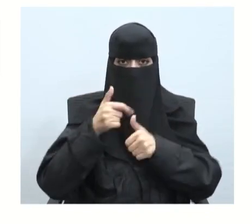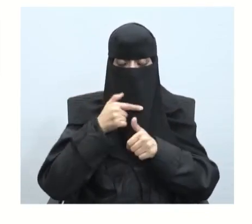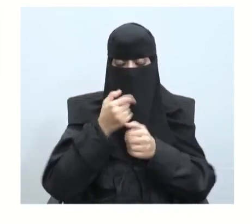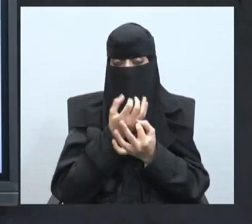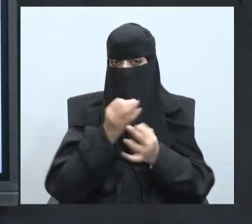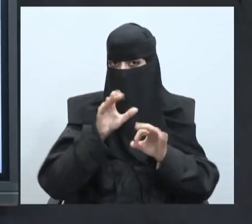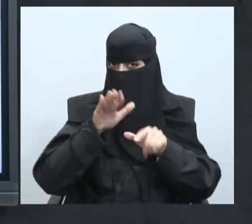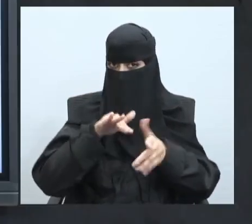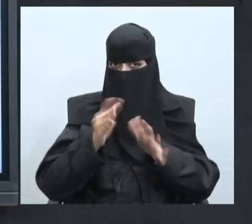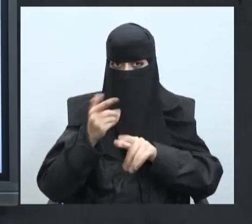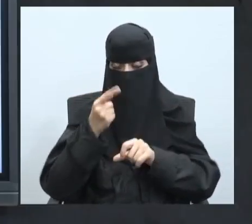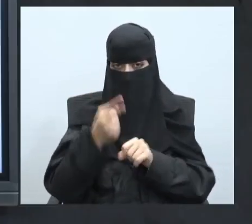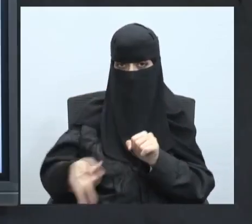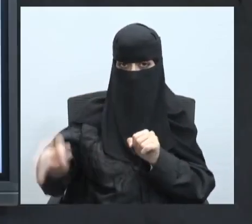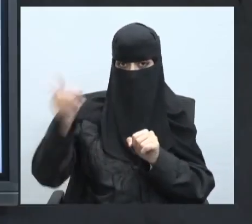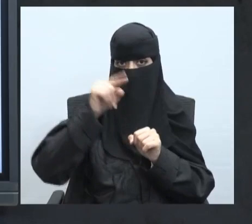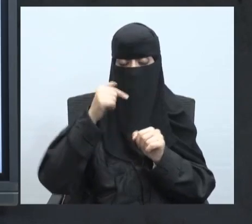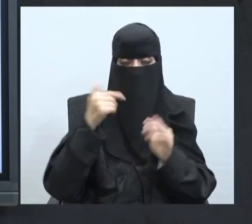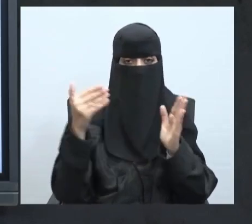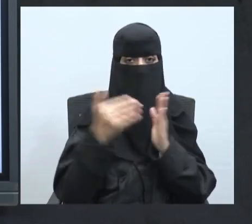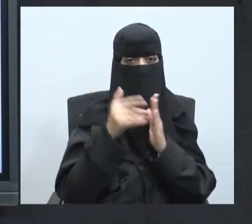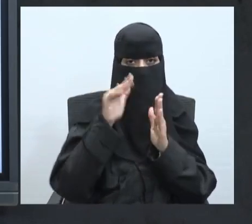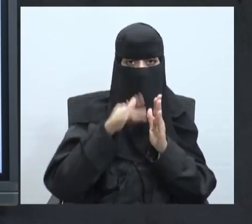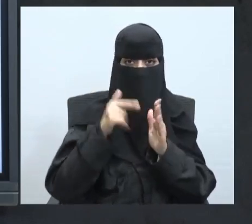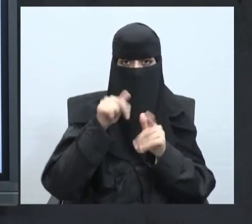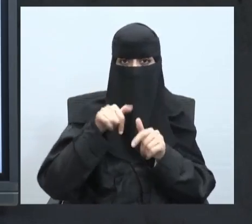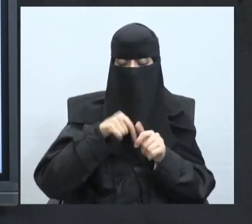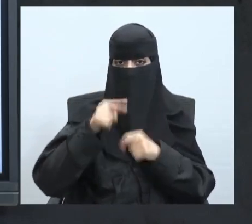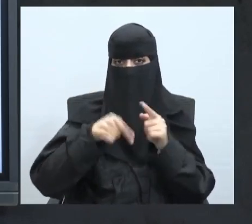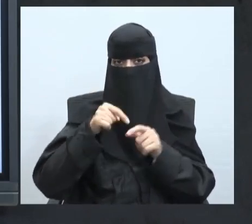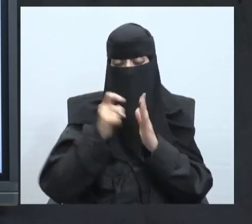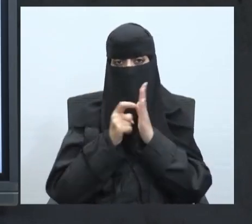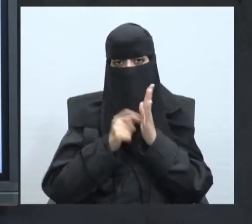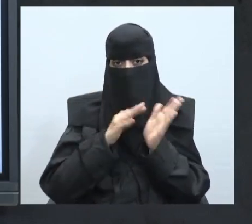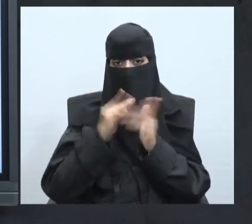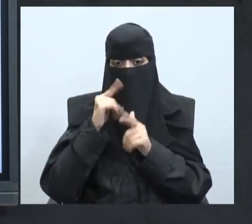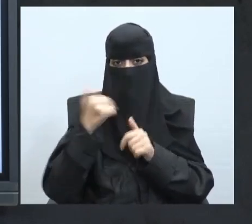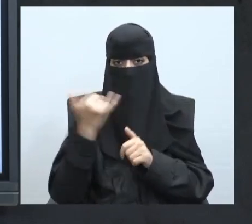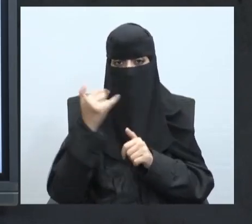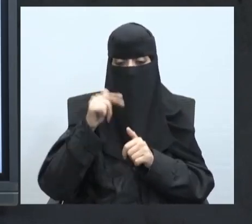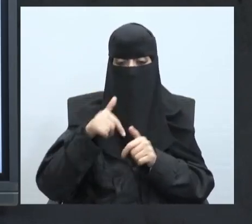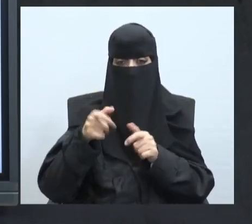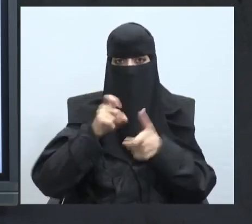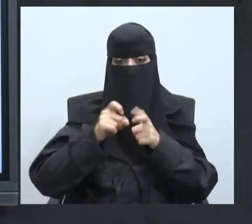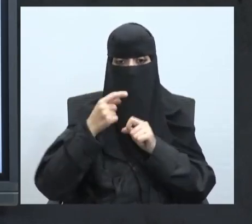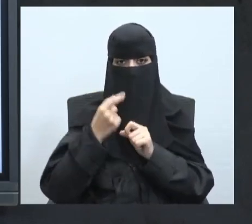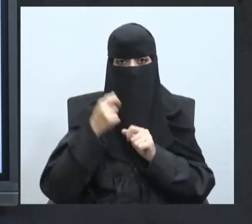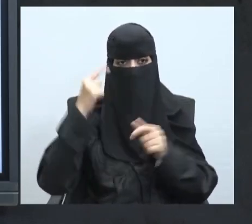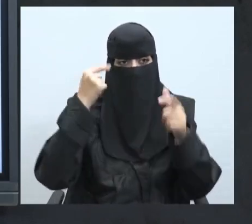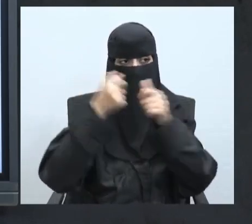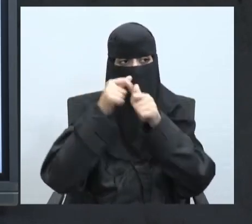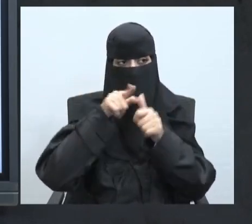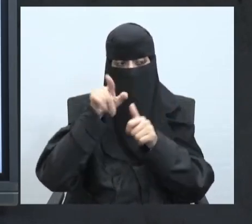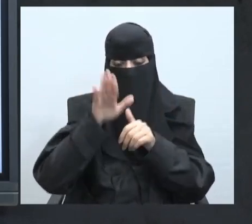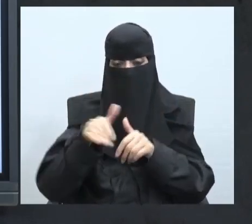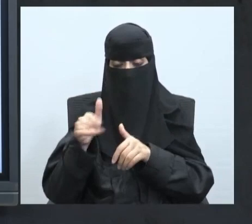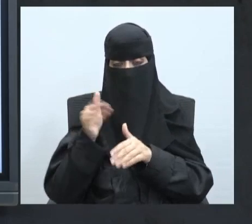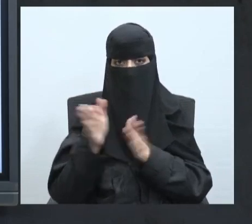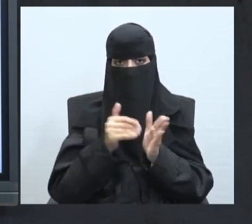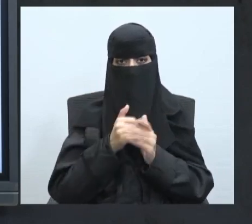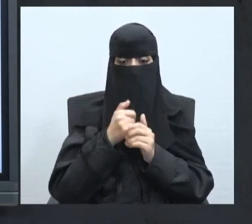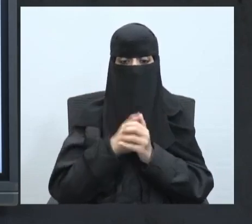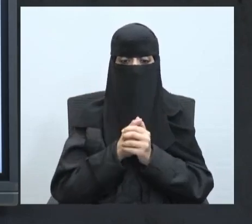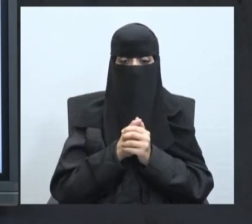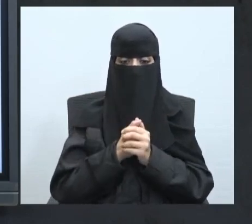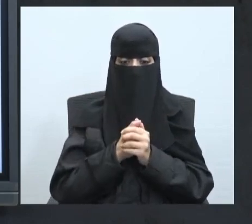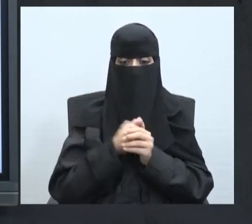اجمالا سواء الدوريه او النهايه فهي تعتبر من المنظمات لتسهيل الاستذكار لك عزيزي الطالب